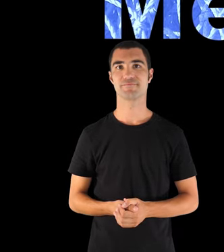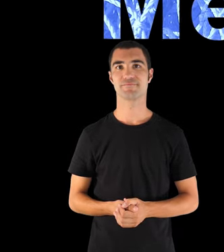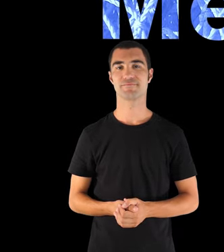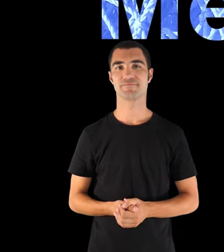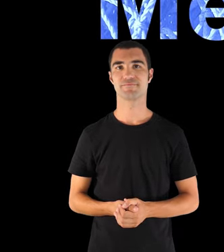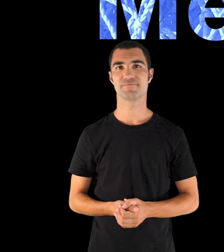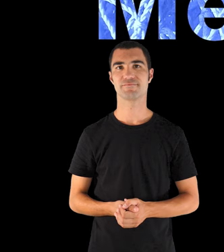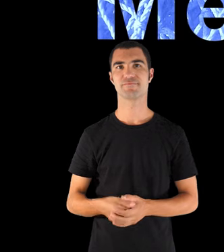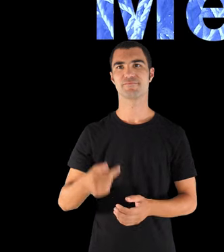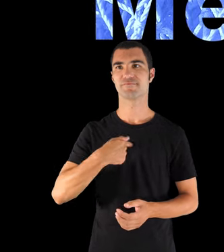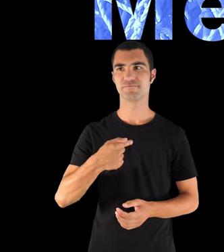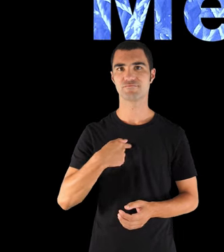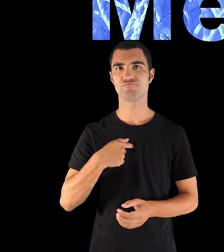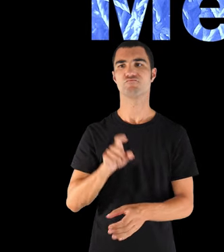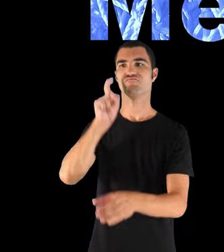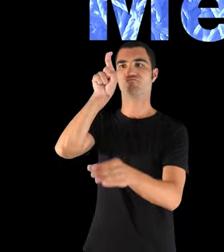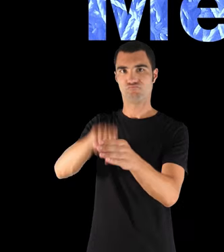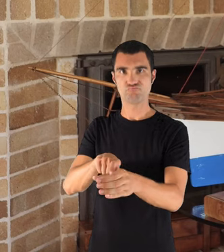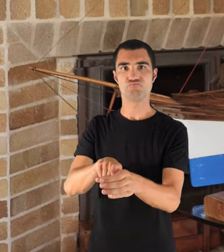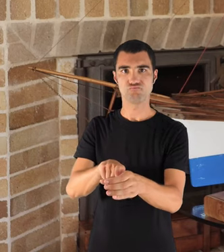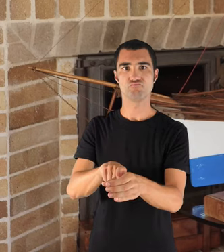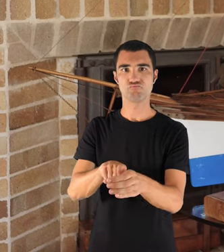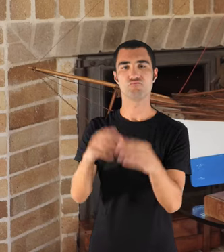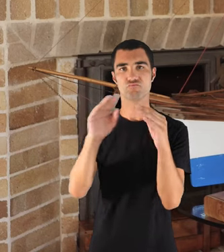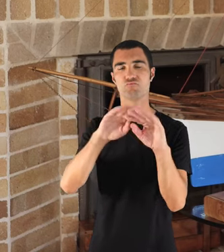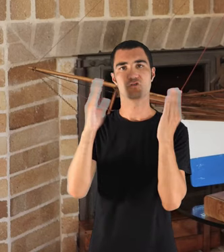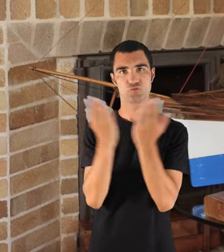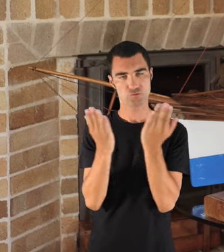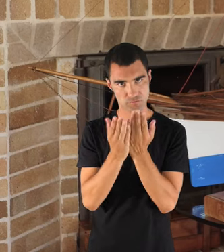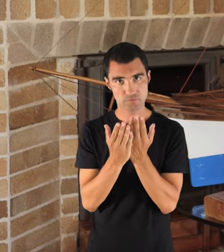Me vaig apuntar a l'escola